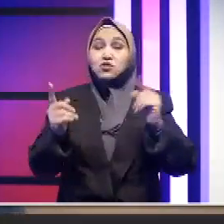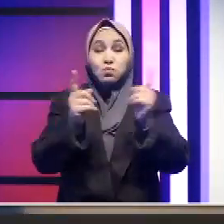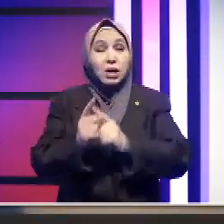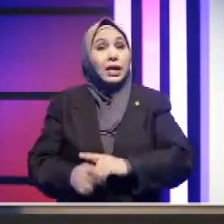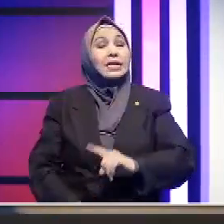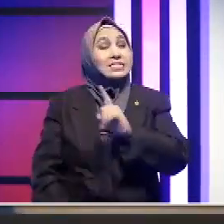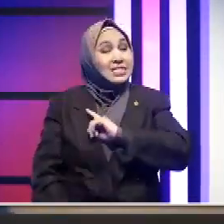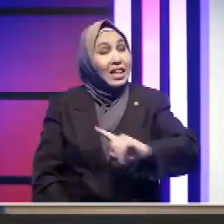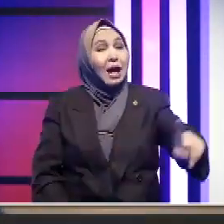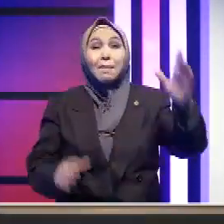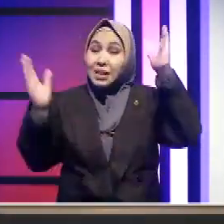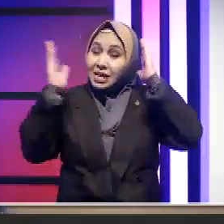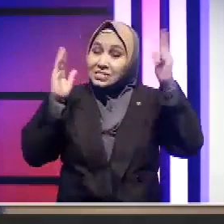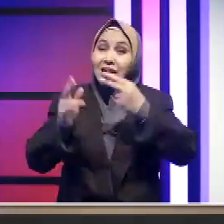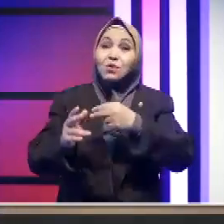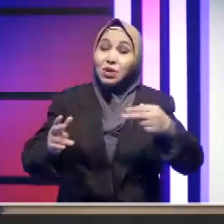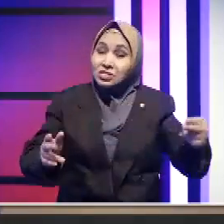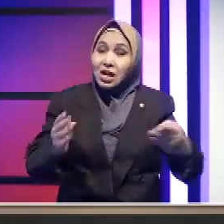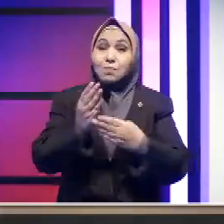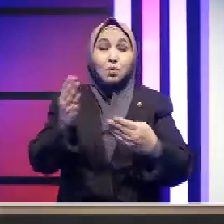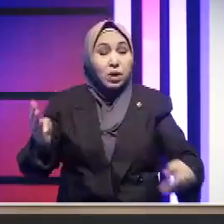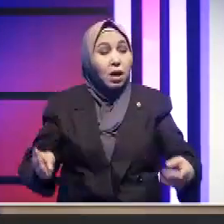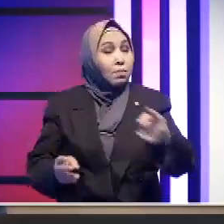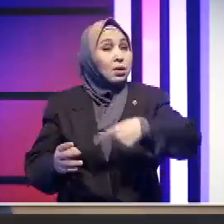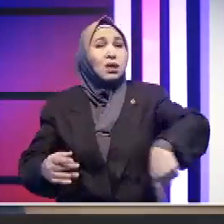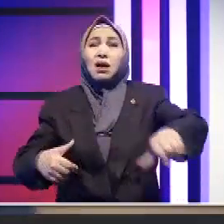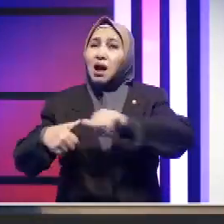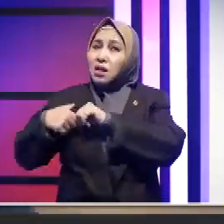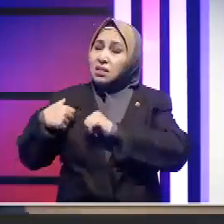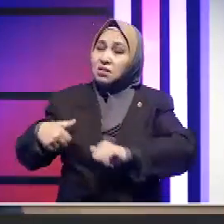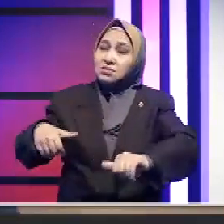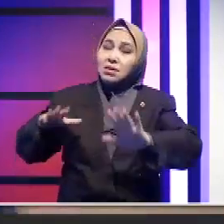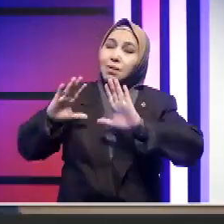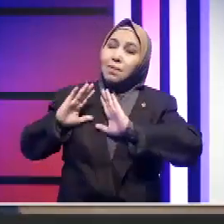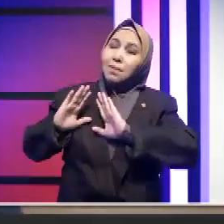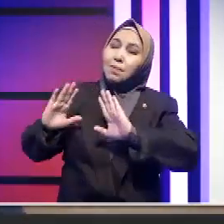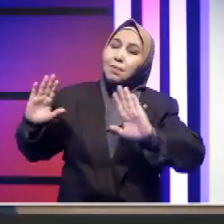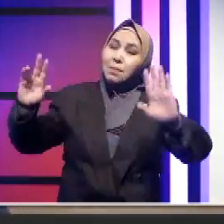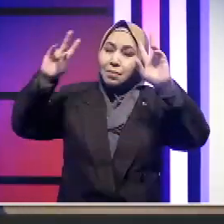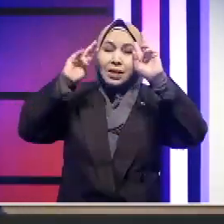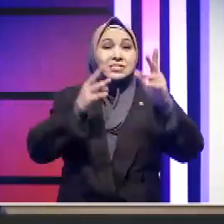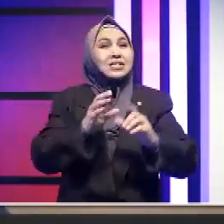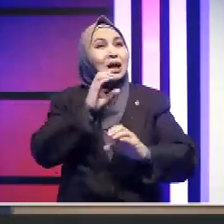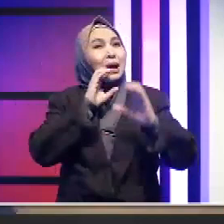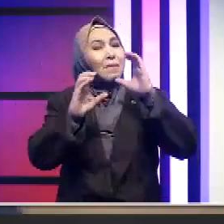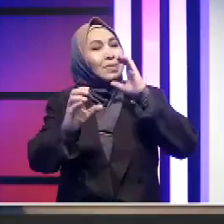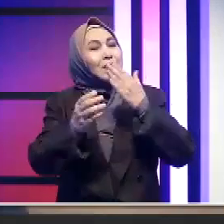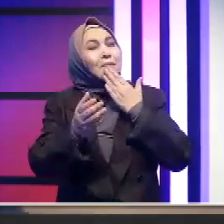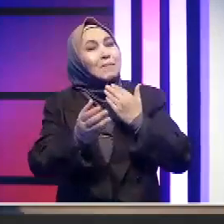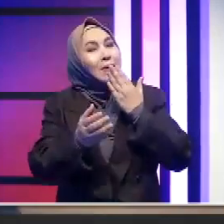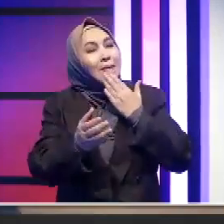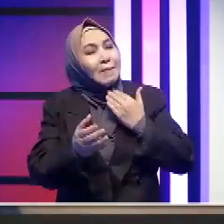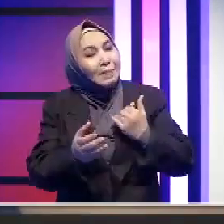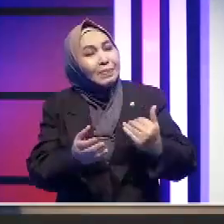Brunei mereka hati-hati hots hatinya senang katanya membaik lakukan yang